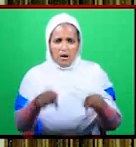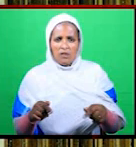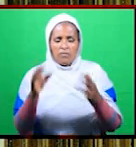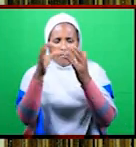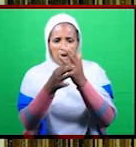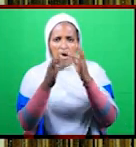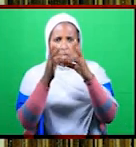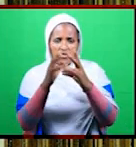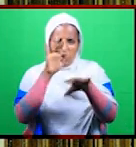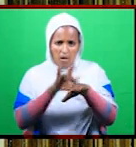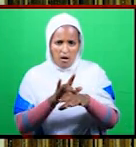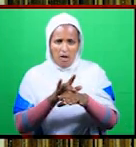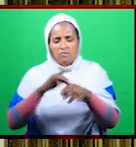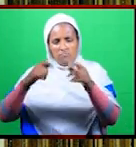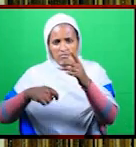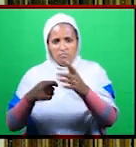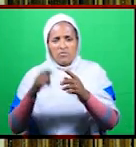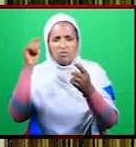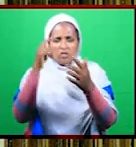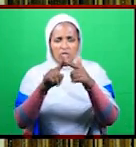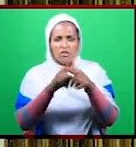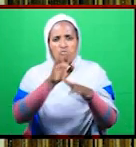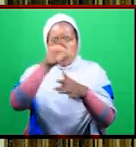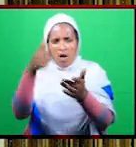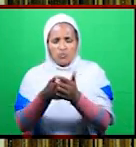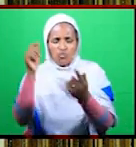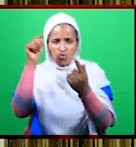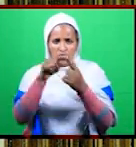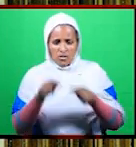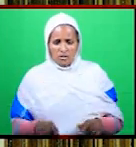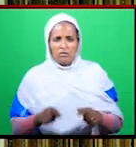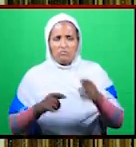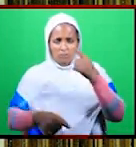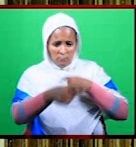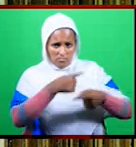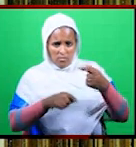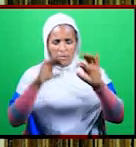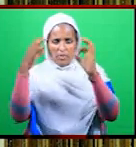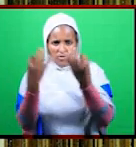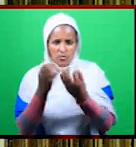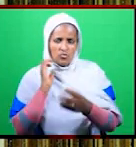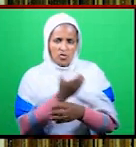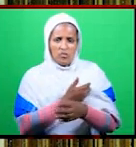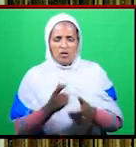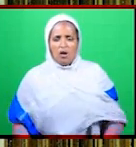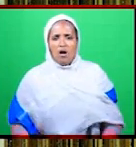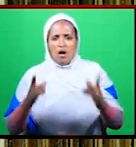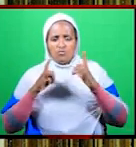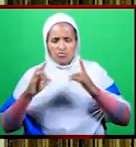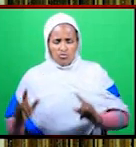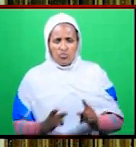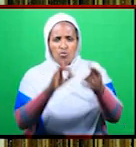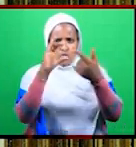በትዳርና በጋብቻ ላይ የሚያጠነጥን ነው የሚሆነው። እንግዲህ ሁላችንም ወደዚህ ምድር ስንመጣ በቤተሰቦቻችን አኗኗር